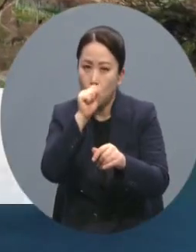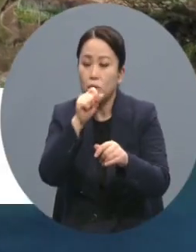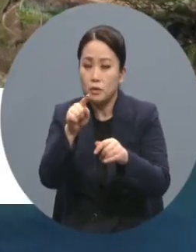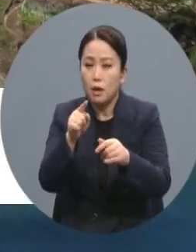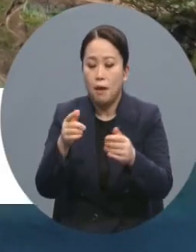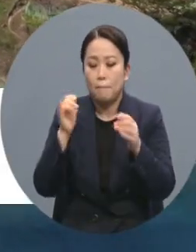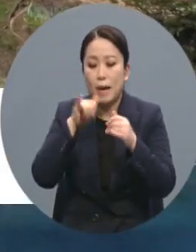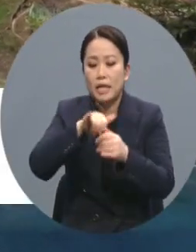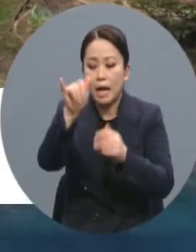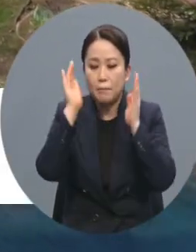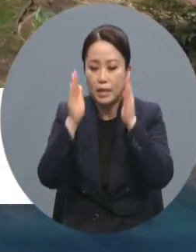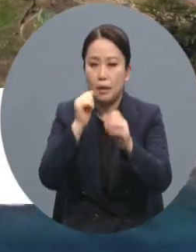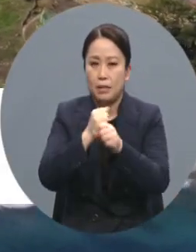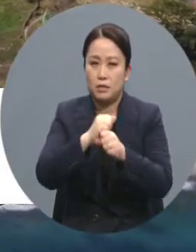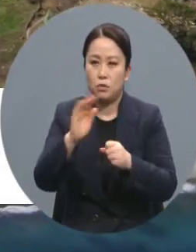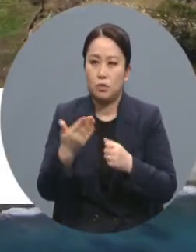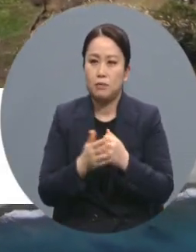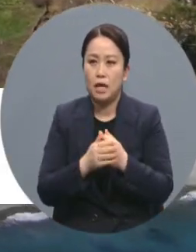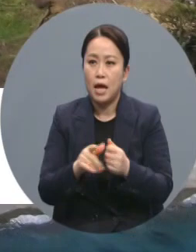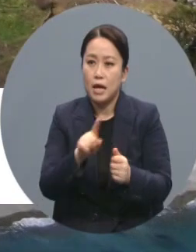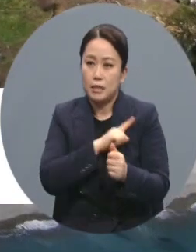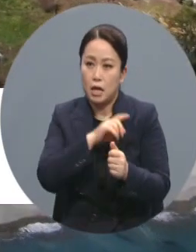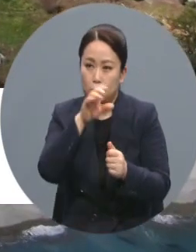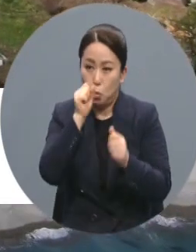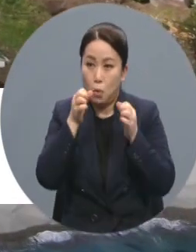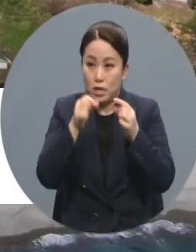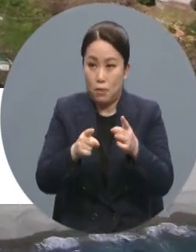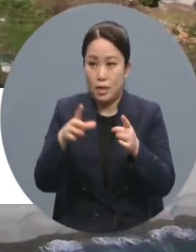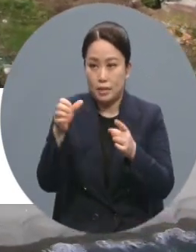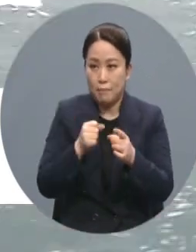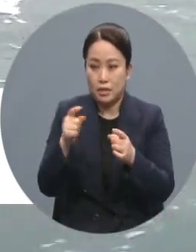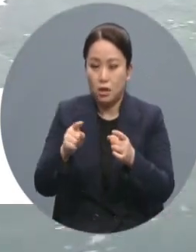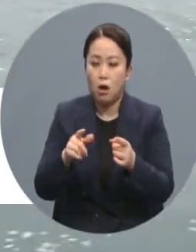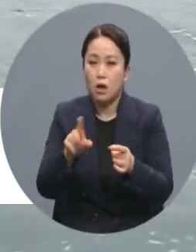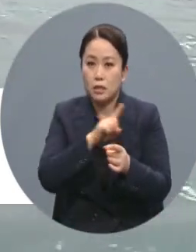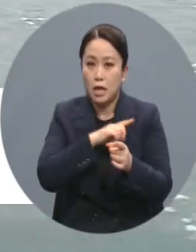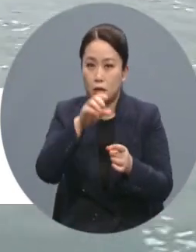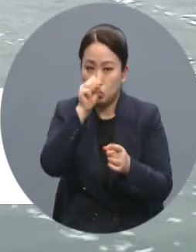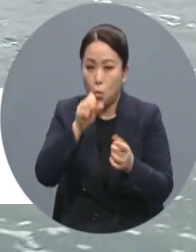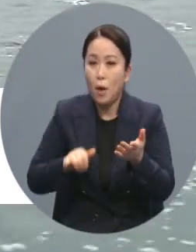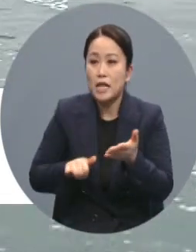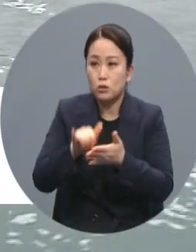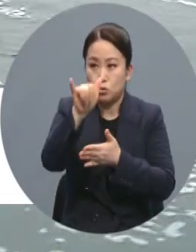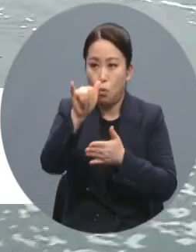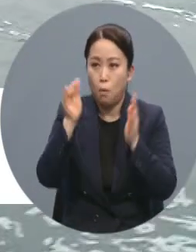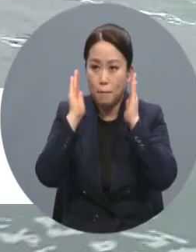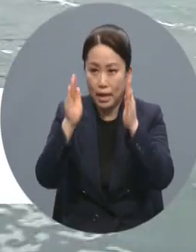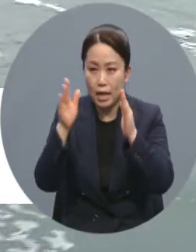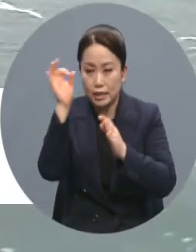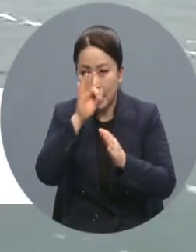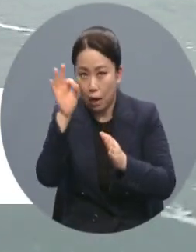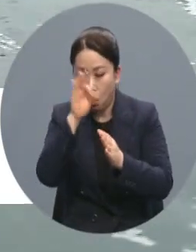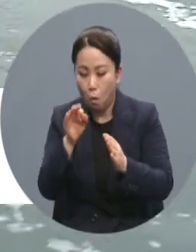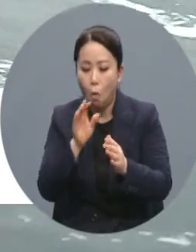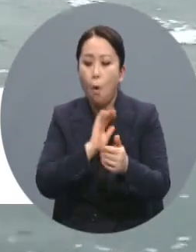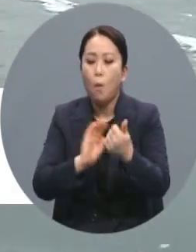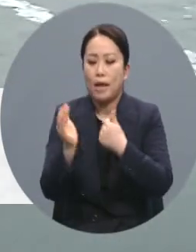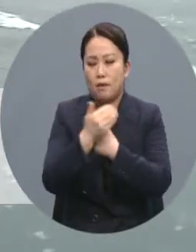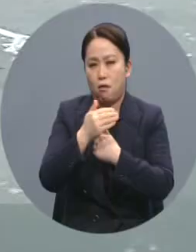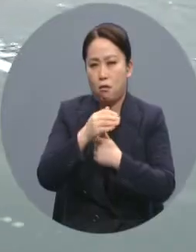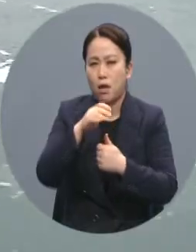좋은 기회로 삼아가지고 이상적인 활주로 방향을 찾고 환경 친화적인 공항에 대한 대안을 찾았으면